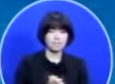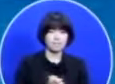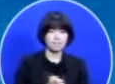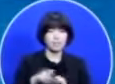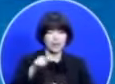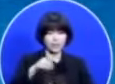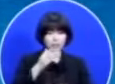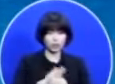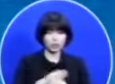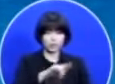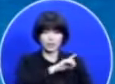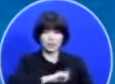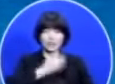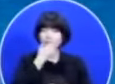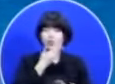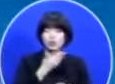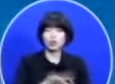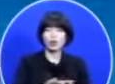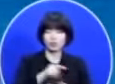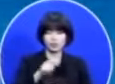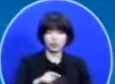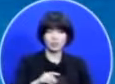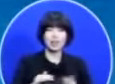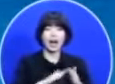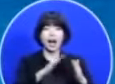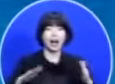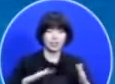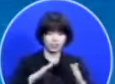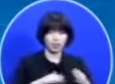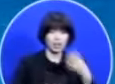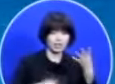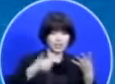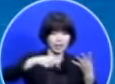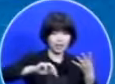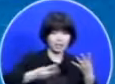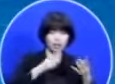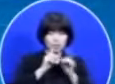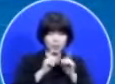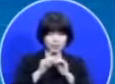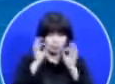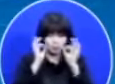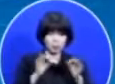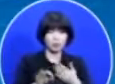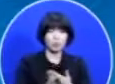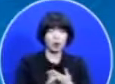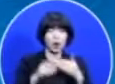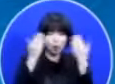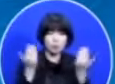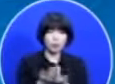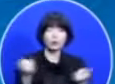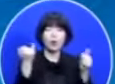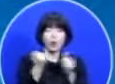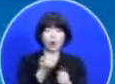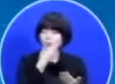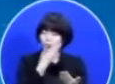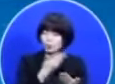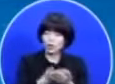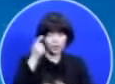그 중에서 가장 중요한 것은 가정입니다 4절 말씀에 보면 모두 혼인을 귀하게 여겨야